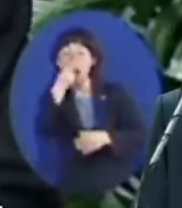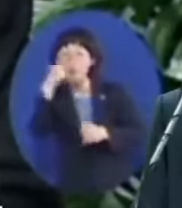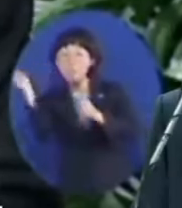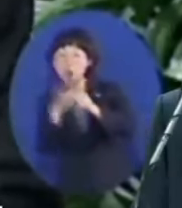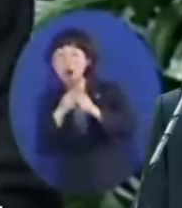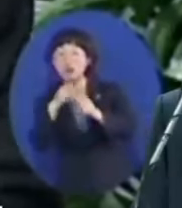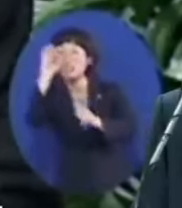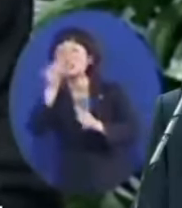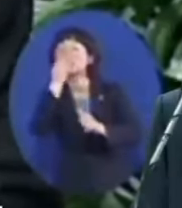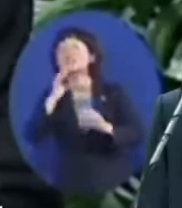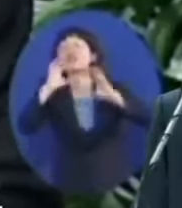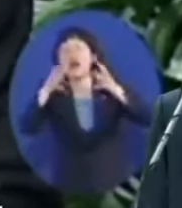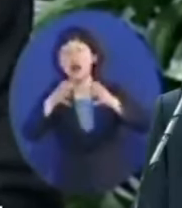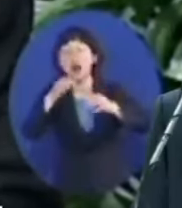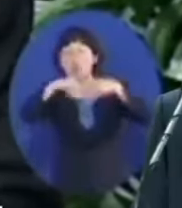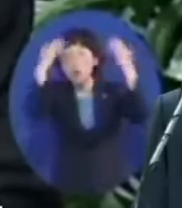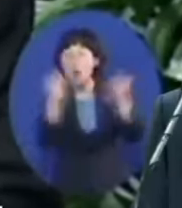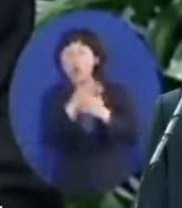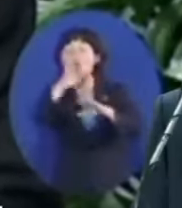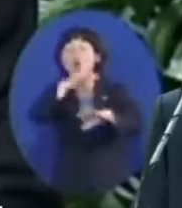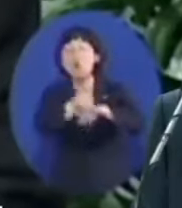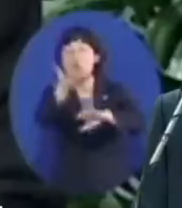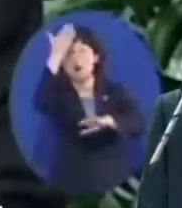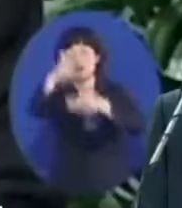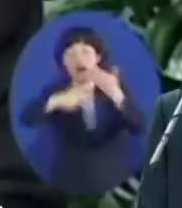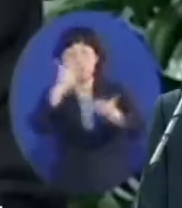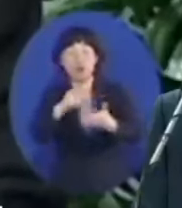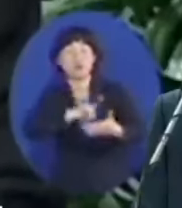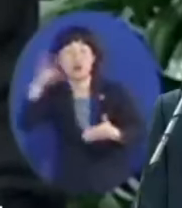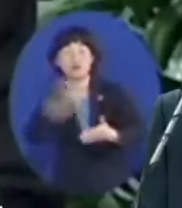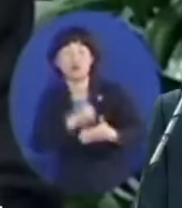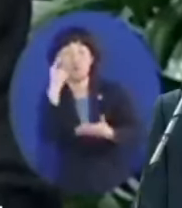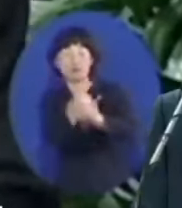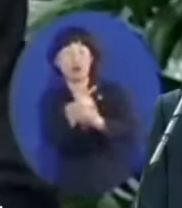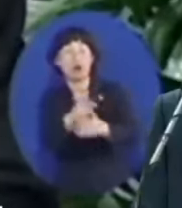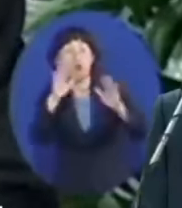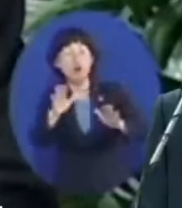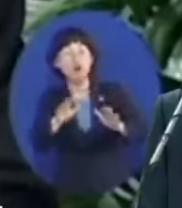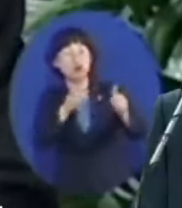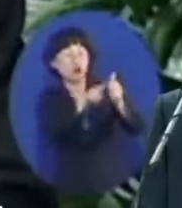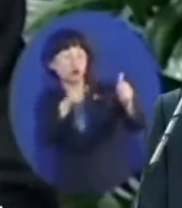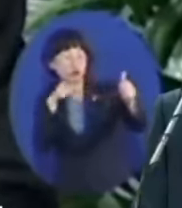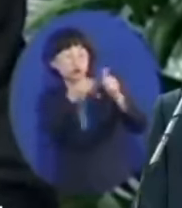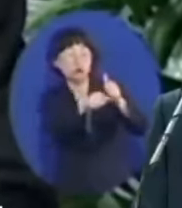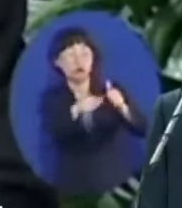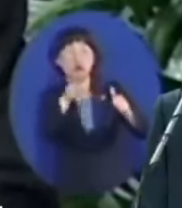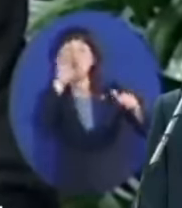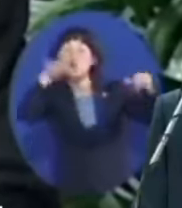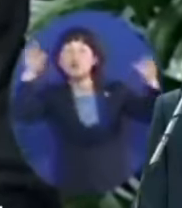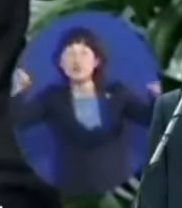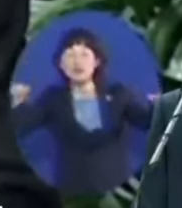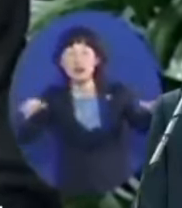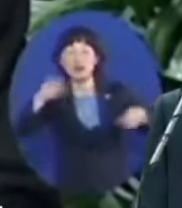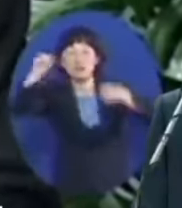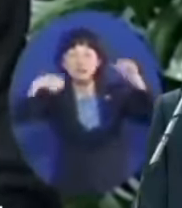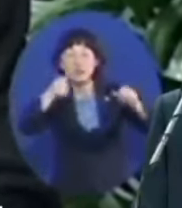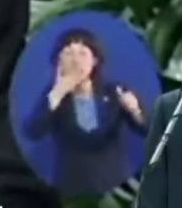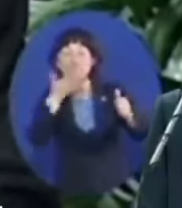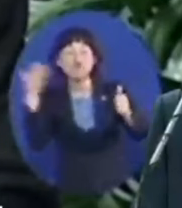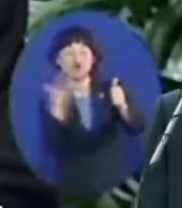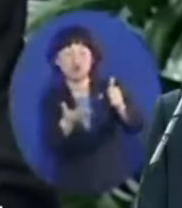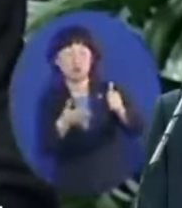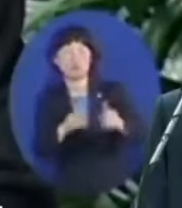하나님 만왕의 왕 야훼의 이름으로 나온다. 오늘 내가 너를 죽여 공중의 새와 밥과 땅의 짐승의 밥을